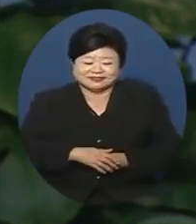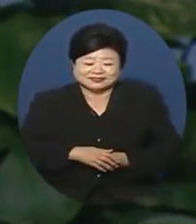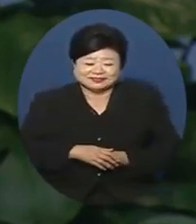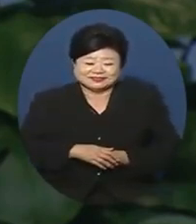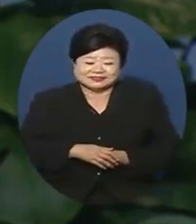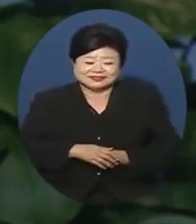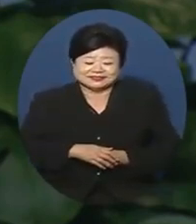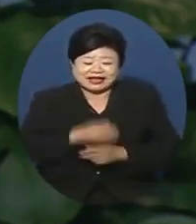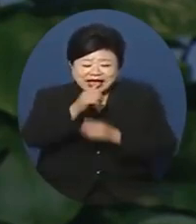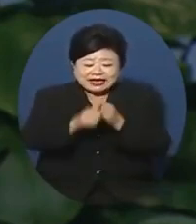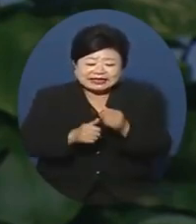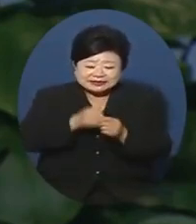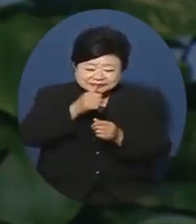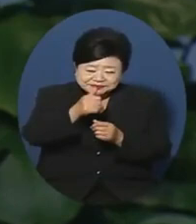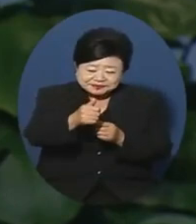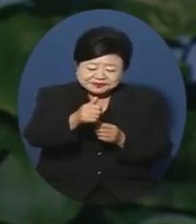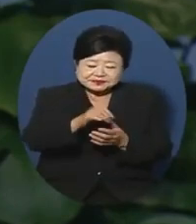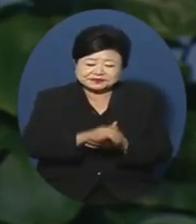그 하나님